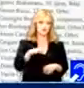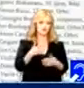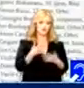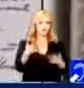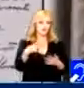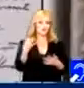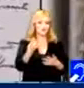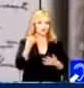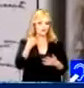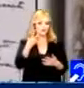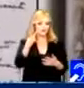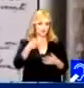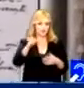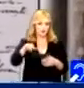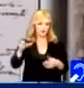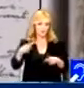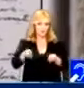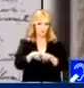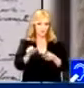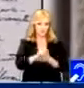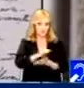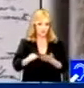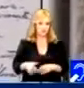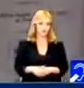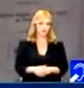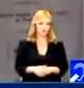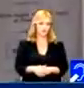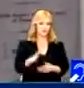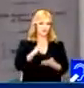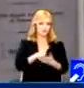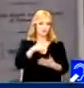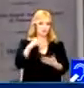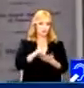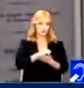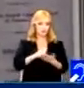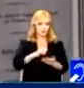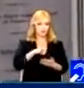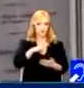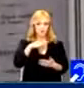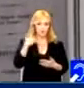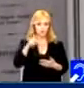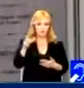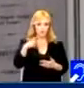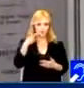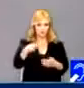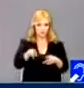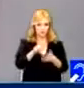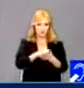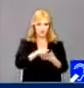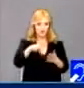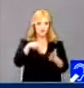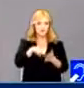în premieră publicului. Sunt câteva documente necunoscute publicului larg până acum, și anume acea